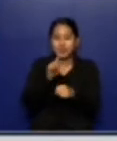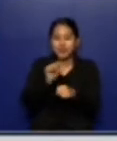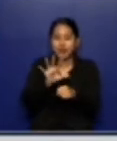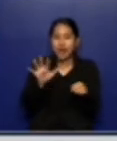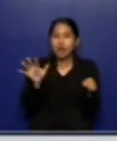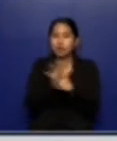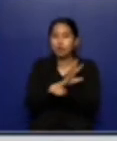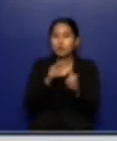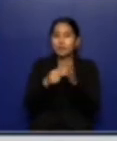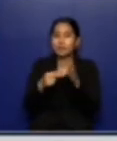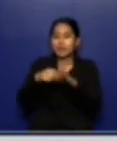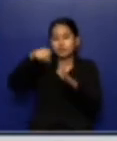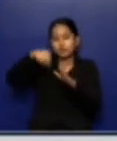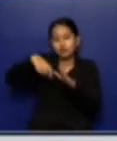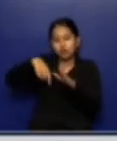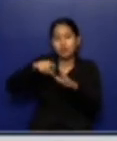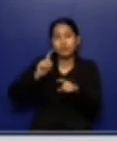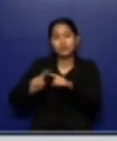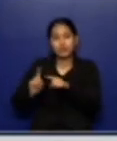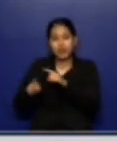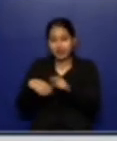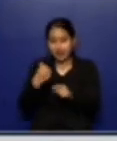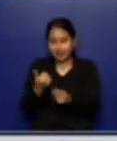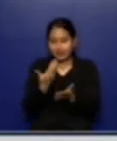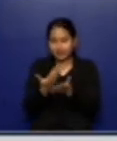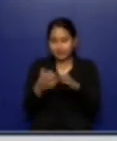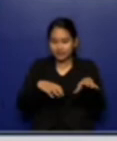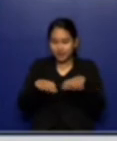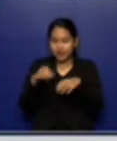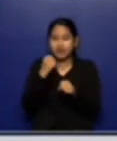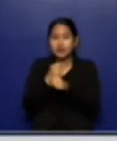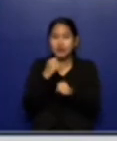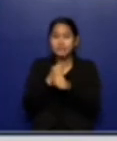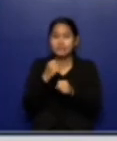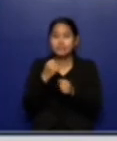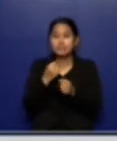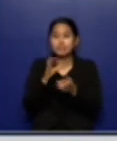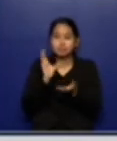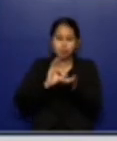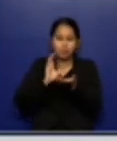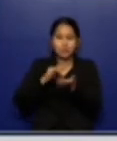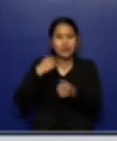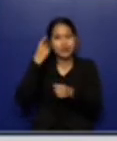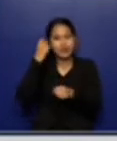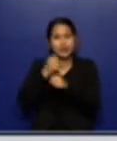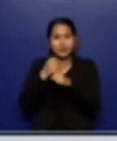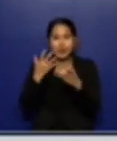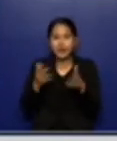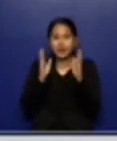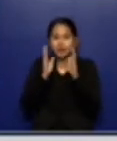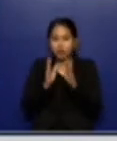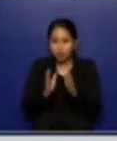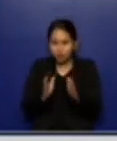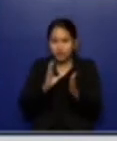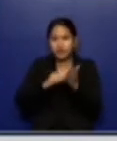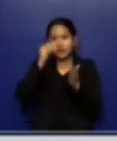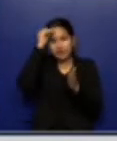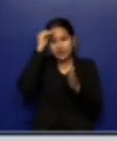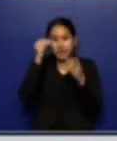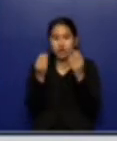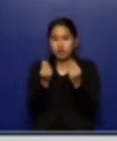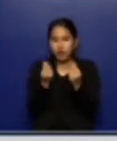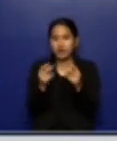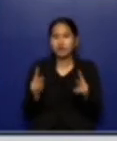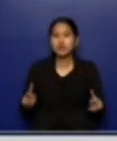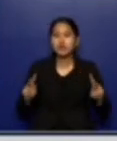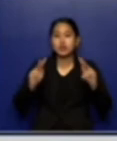ได้อยู่ก็ซ่อมแซมไปในการจัดทำงบประมาณมันมีกรอบอยู่แล้วว่าจะทำอะไรจำนวนนักเรียนเท่าไหร่พอเหมาะอันนี้ของกระทรว